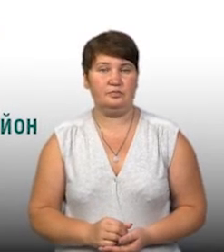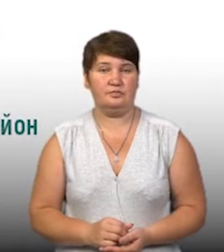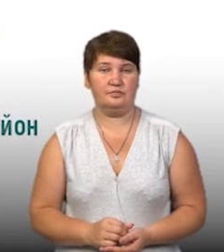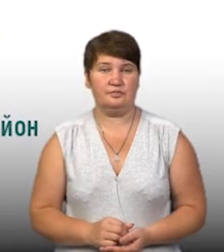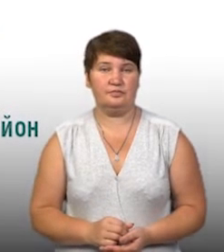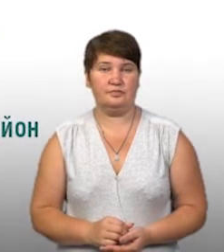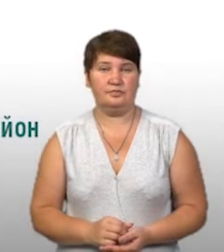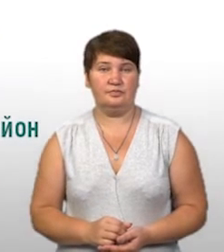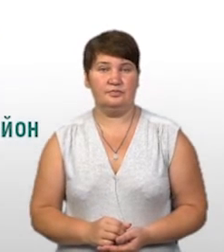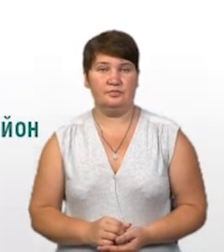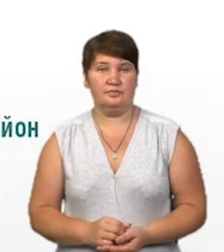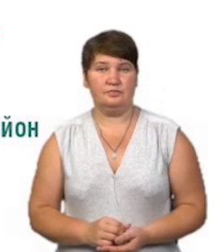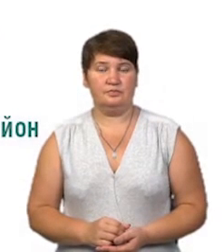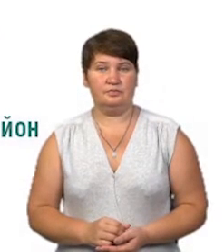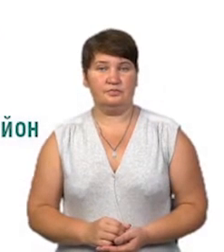Суспільному. Івано-Франківськ.